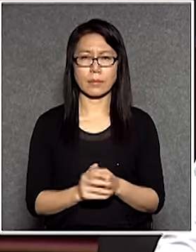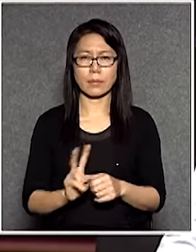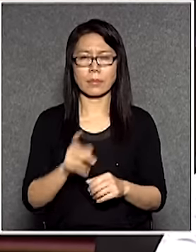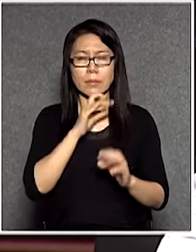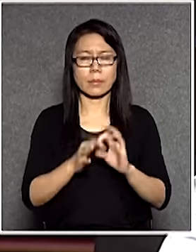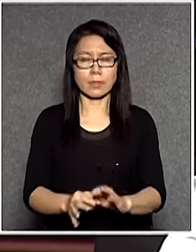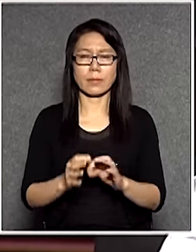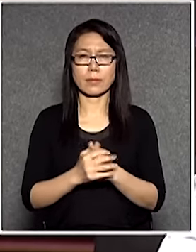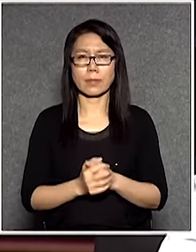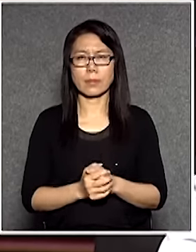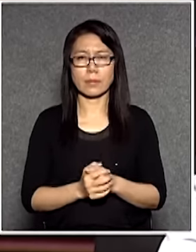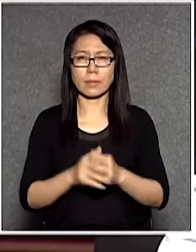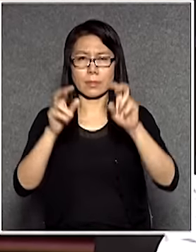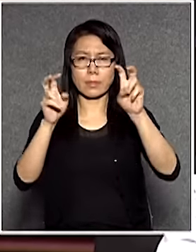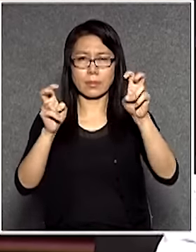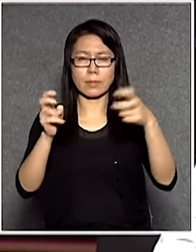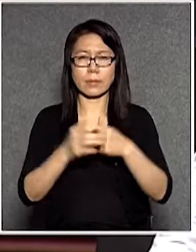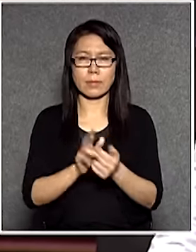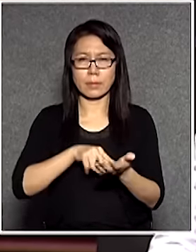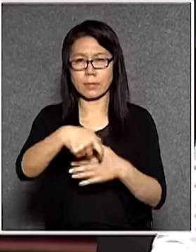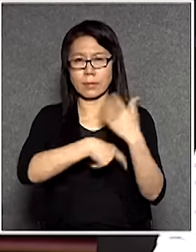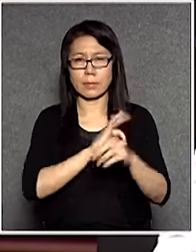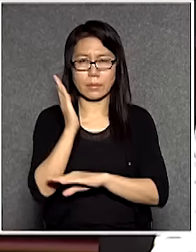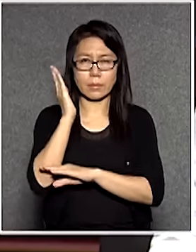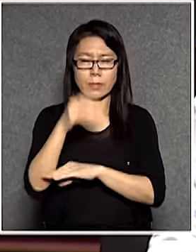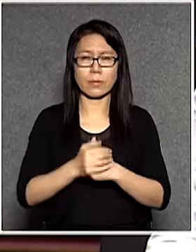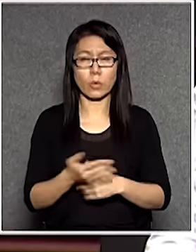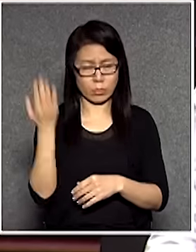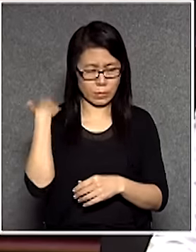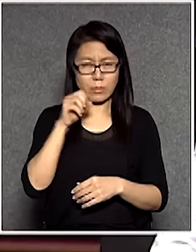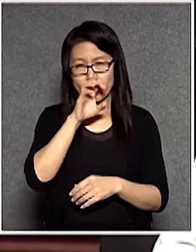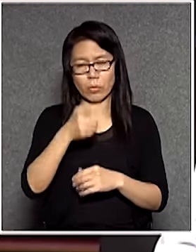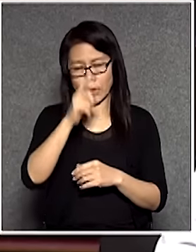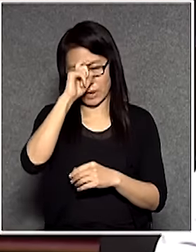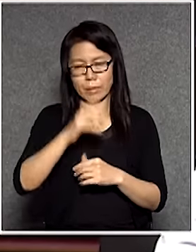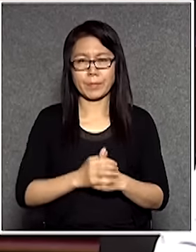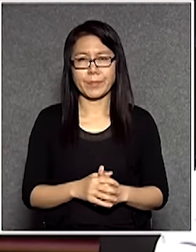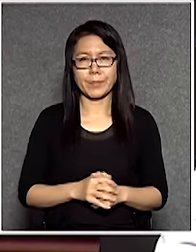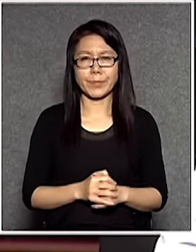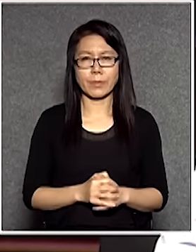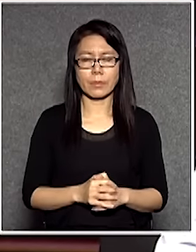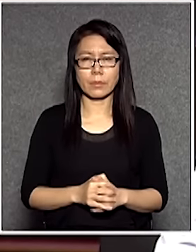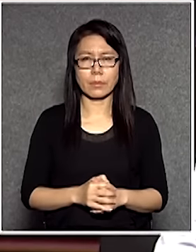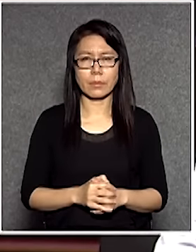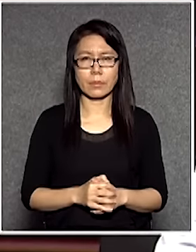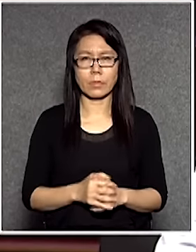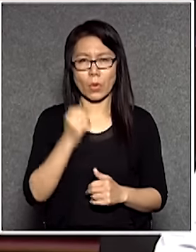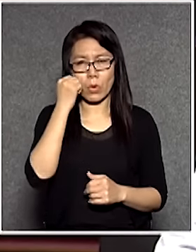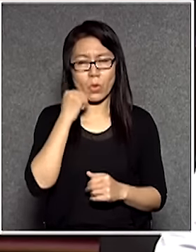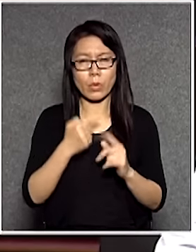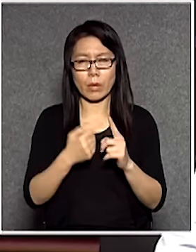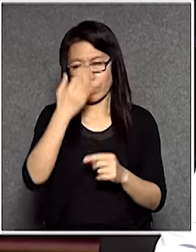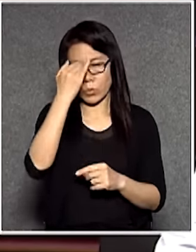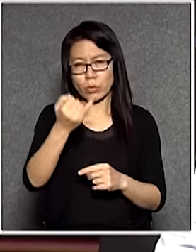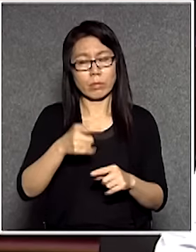的議案裏面在立法會發言，我那時候是這樣說的，我記得我們的長者是很不幸的，坦